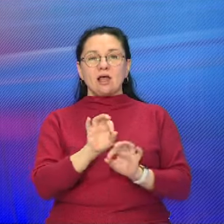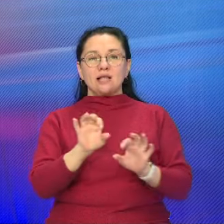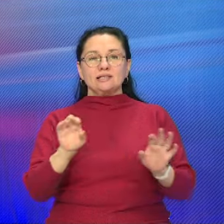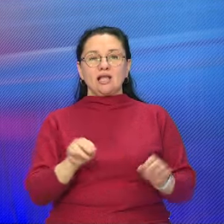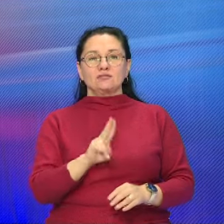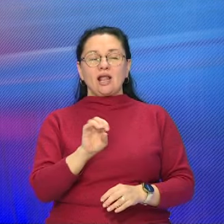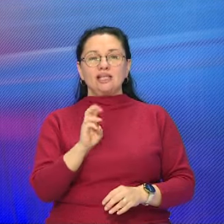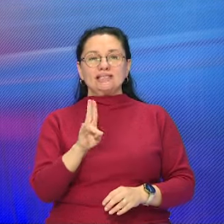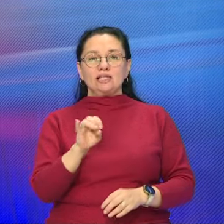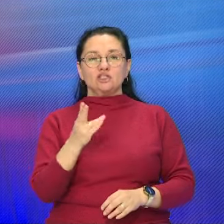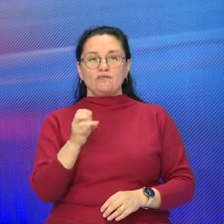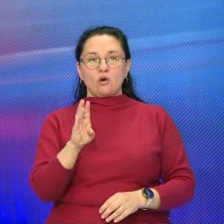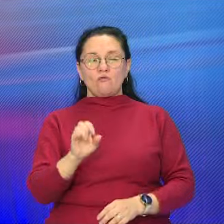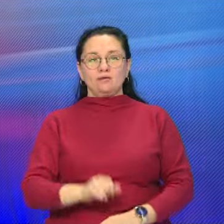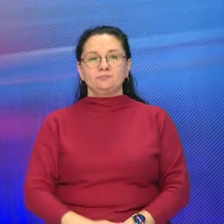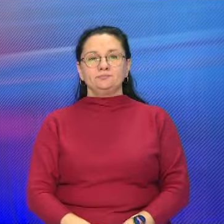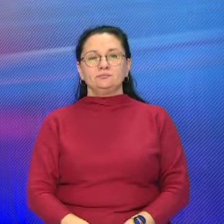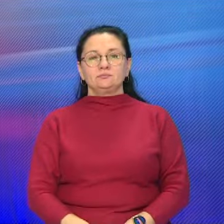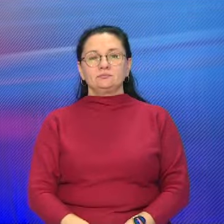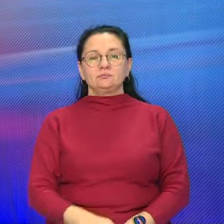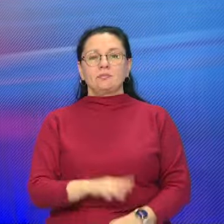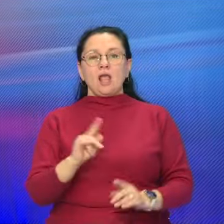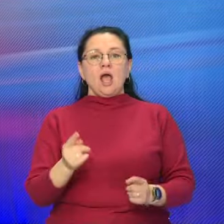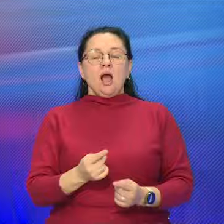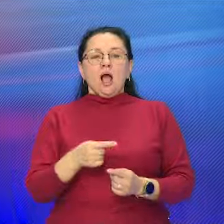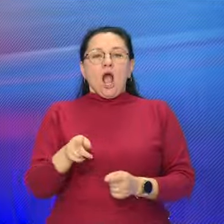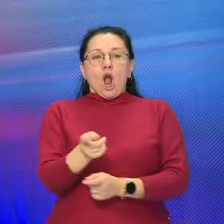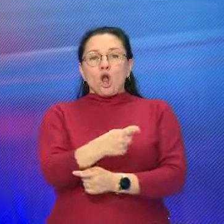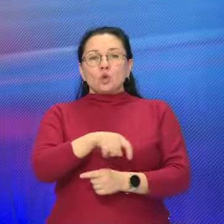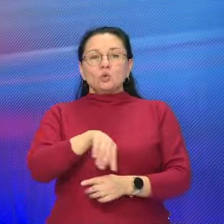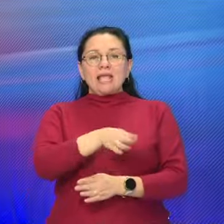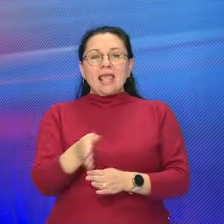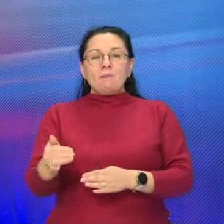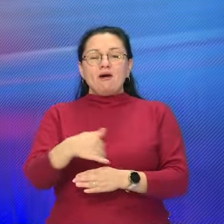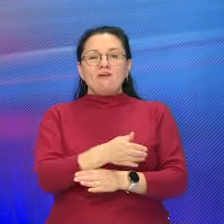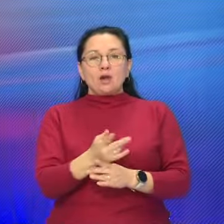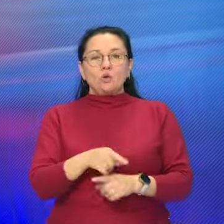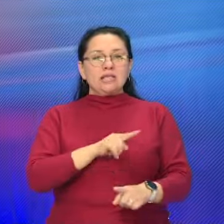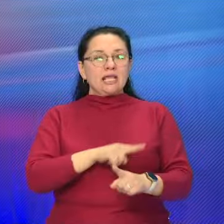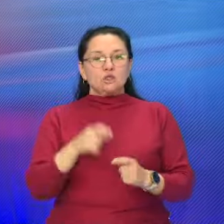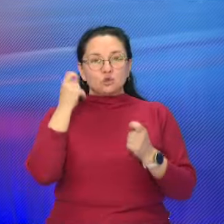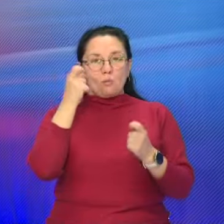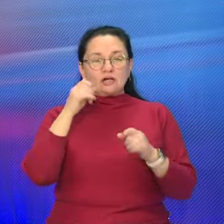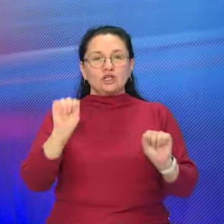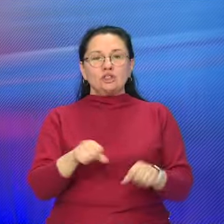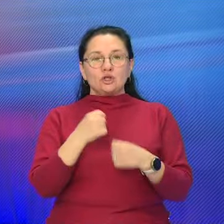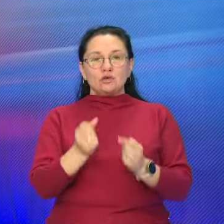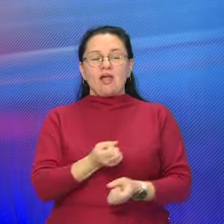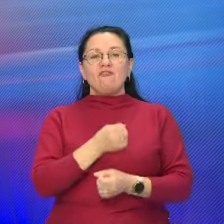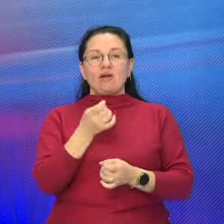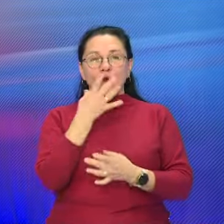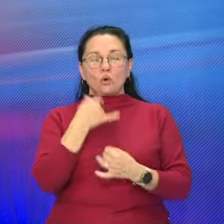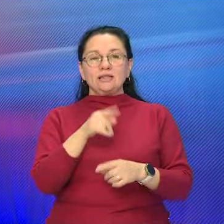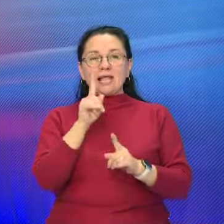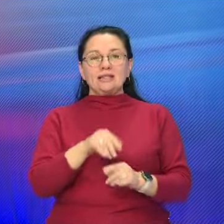Крыстына Шавялёва. Крутые повороты, скрип колов и шаленая хуткость. У Гродня проходят здымки промо-ролика